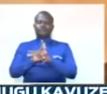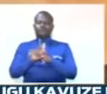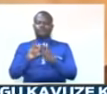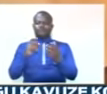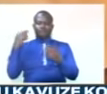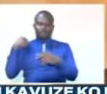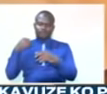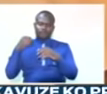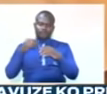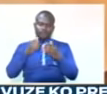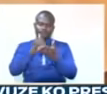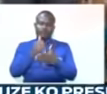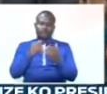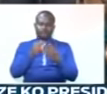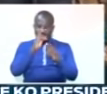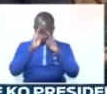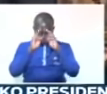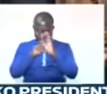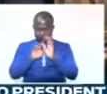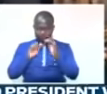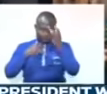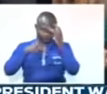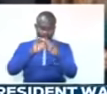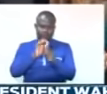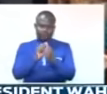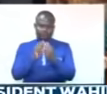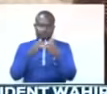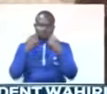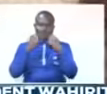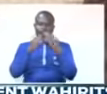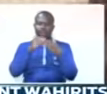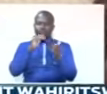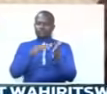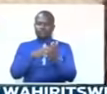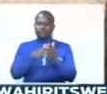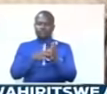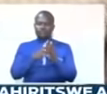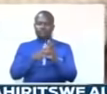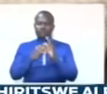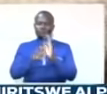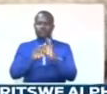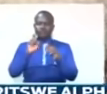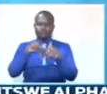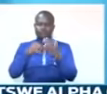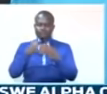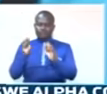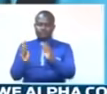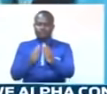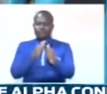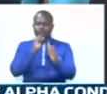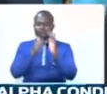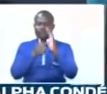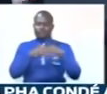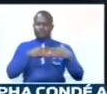abashinzwe gufasha abataha ubukwe kubahiriza amabwiriza yo kwirinda COVID-19 bavuga ko batadohoka amabwiriza ngo agomba gukurikizwa nta